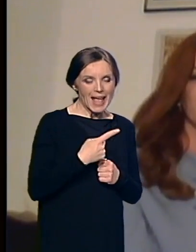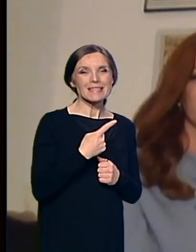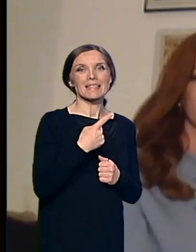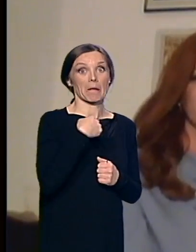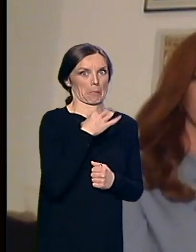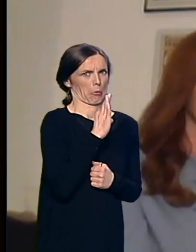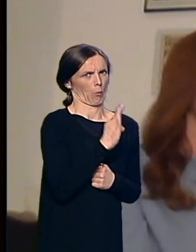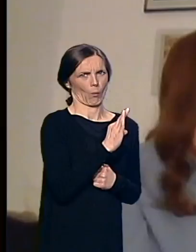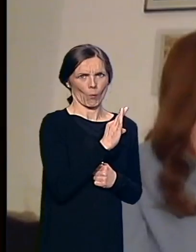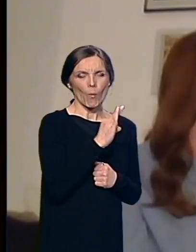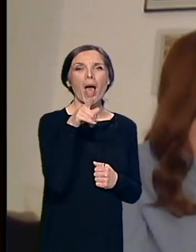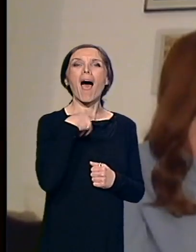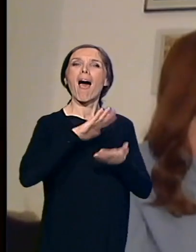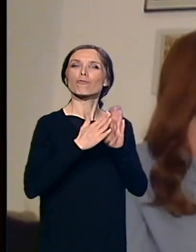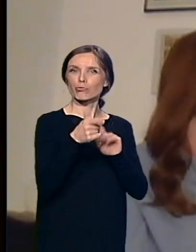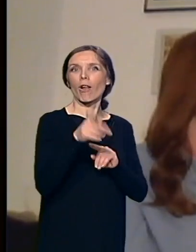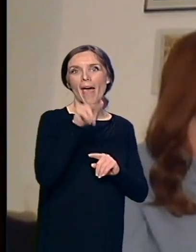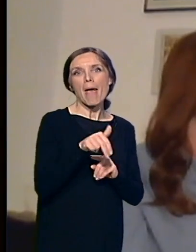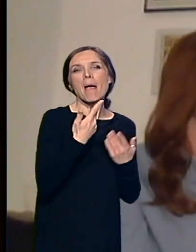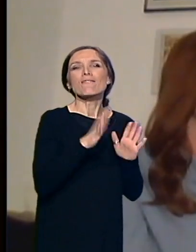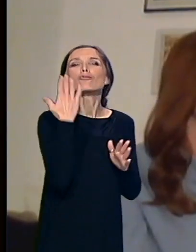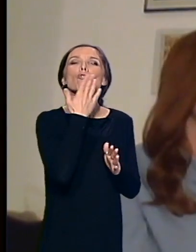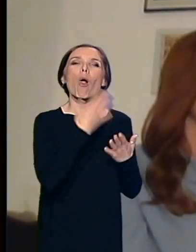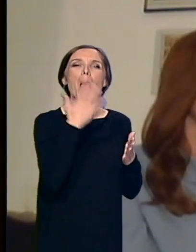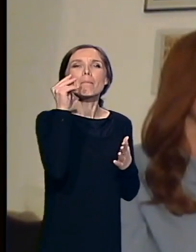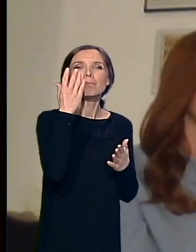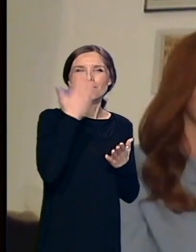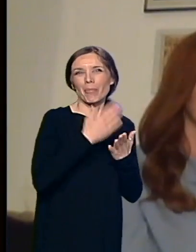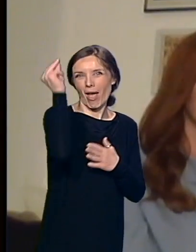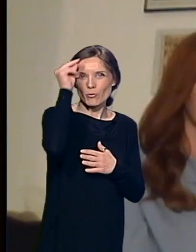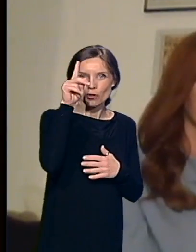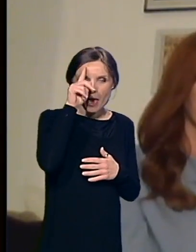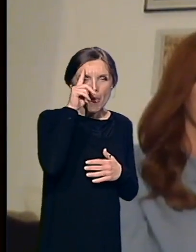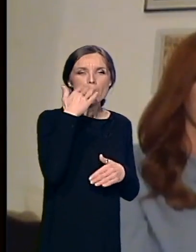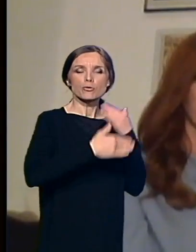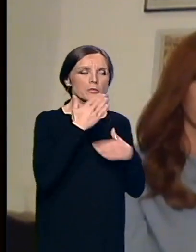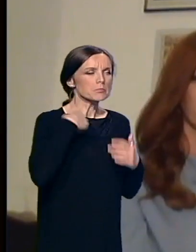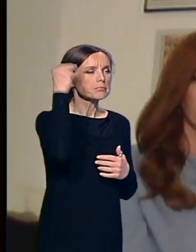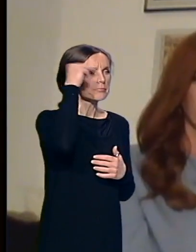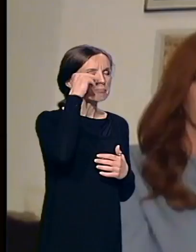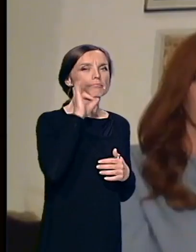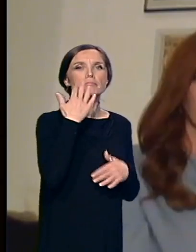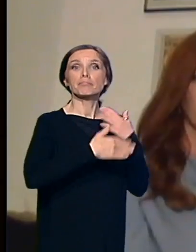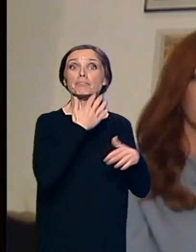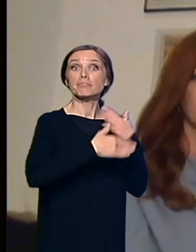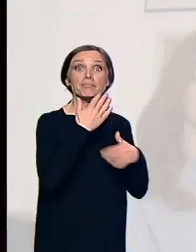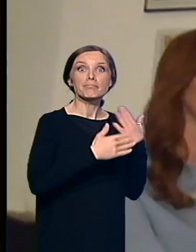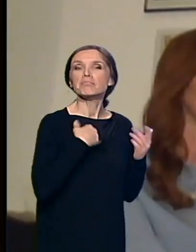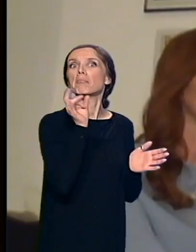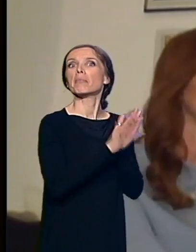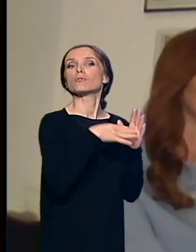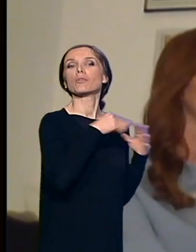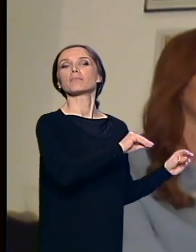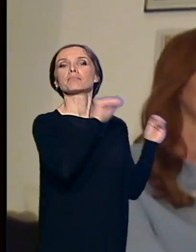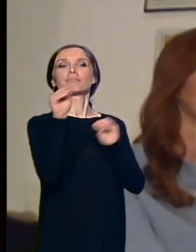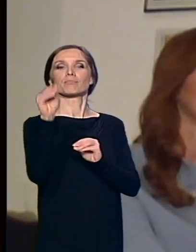iz gimnazije. I vrlo, vrlo brzo, čak nevjerojatno brzo je došlo od toga da sam već došao u Nemačku.